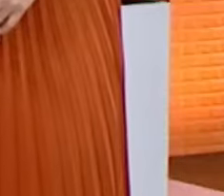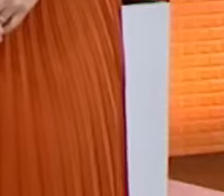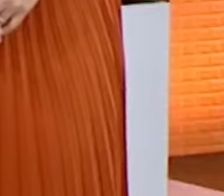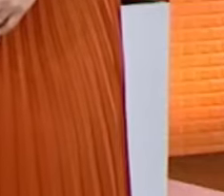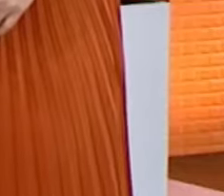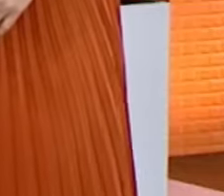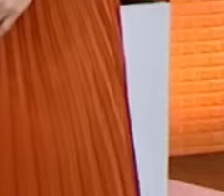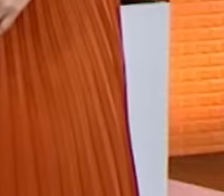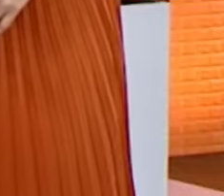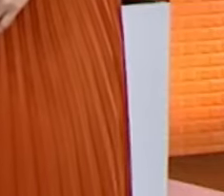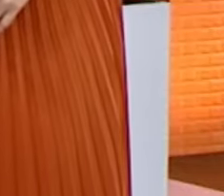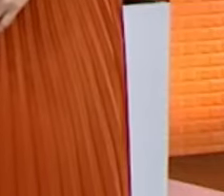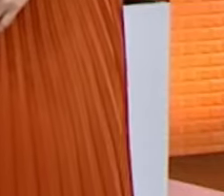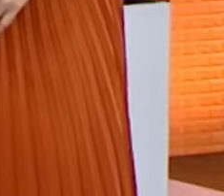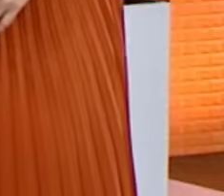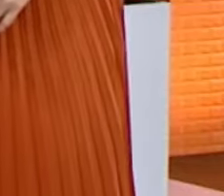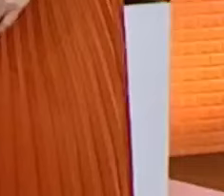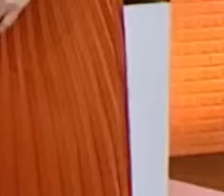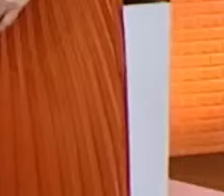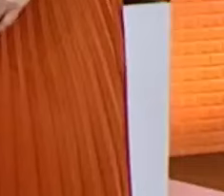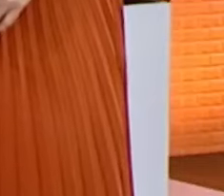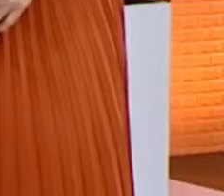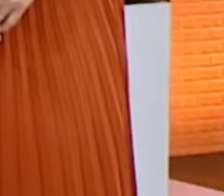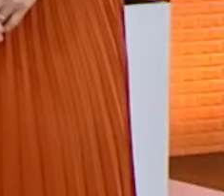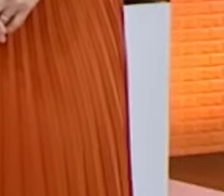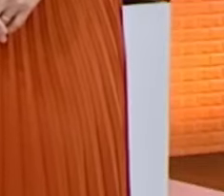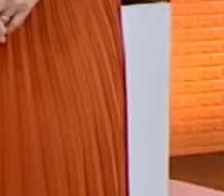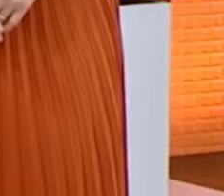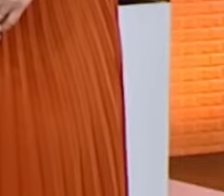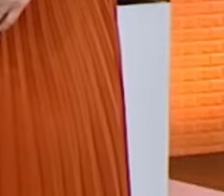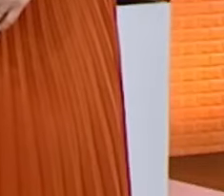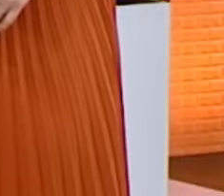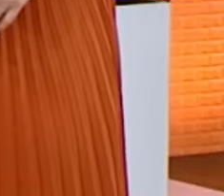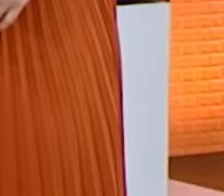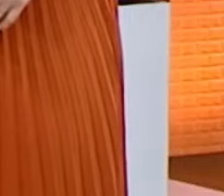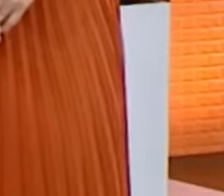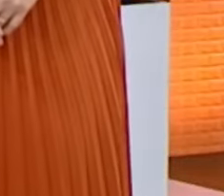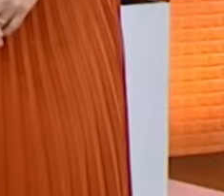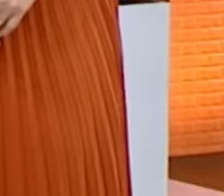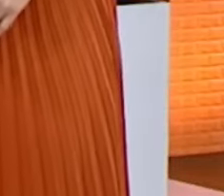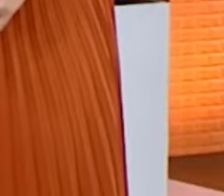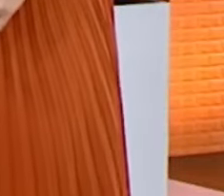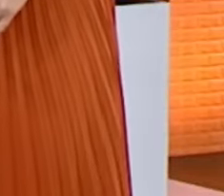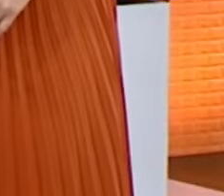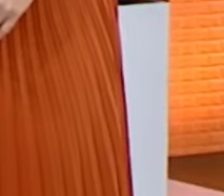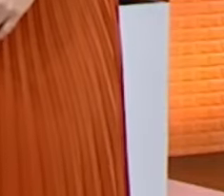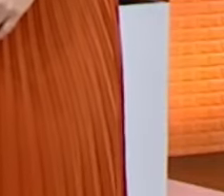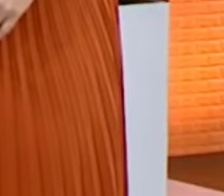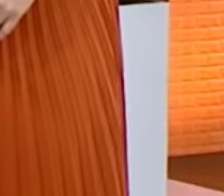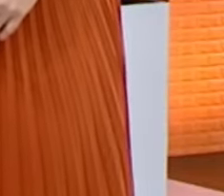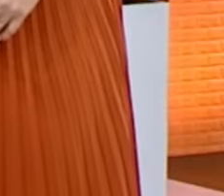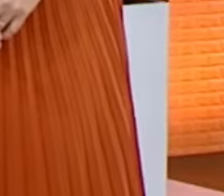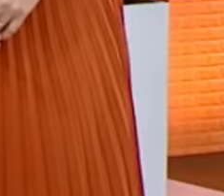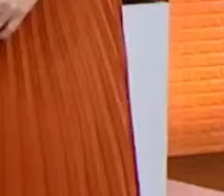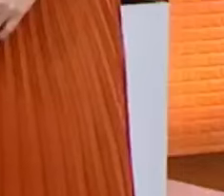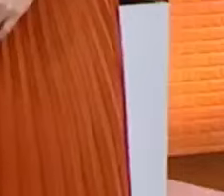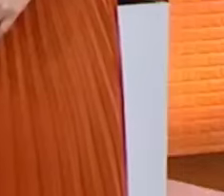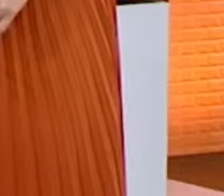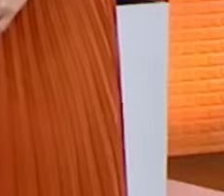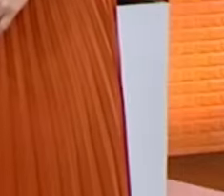Mga kapuso, para una ka sa mga balita, mag-subscribe sa GMA Integrated News sa YouTube. Sa mga kapuso abroad, subaybayan